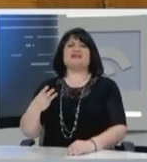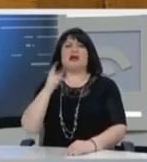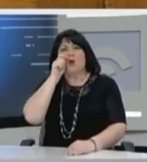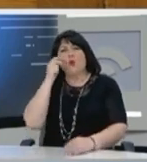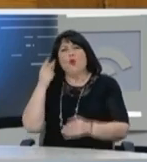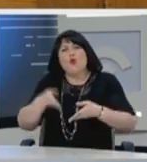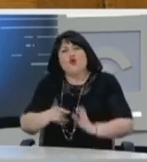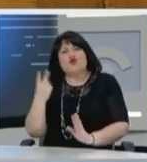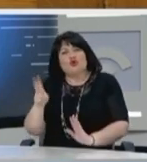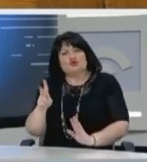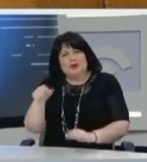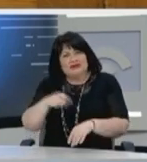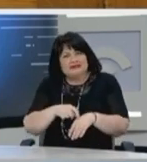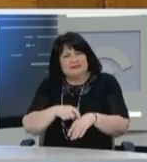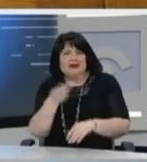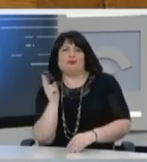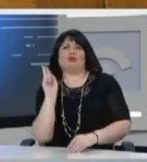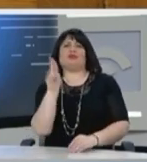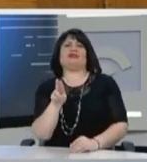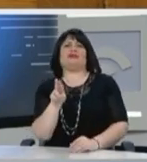Είναι καλός ο άνθρωπος.